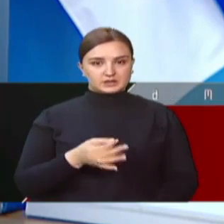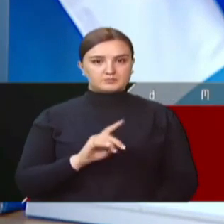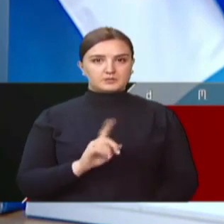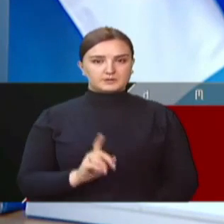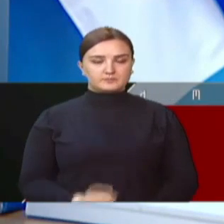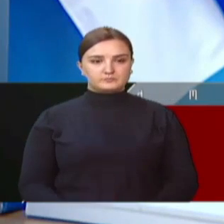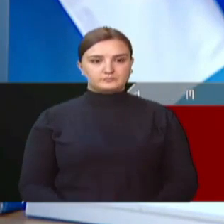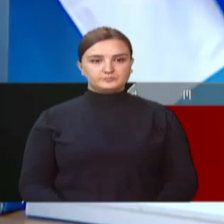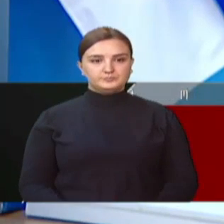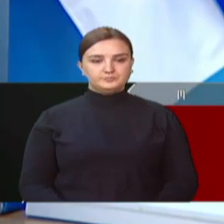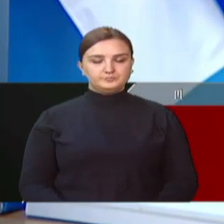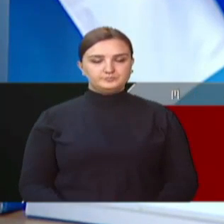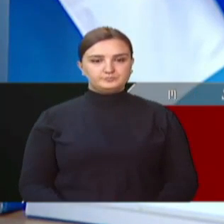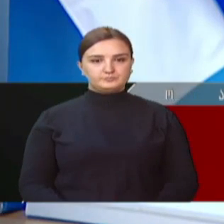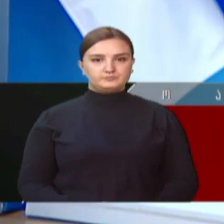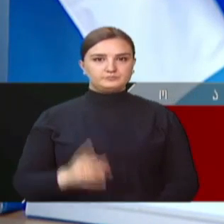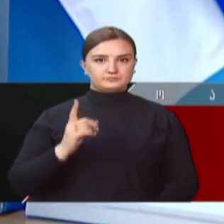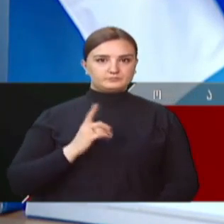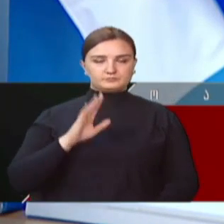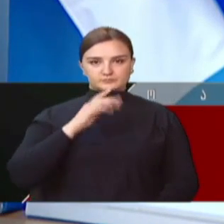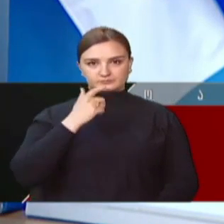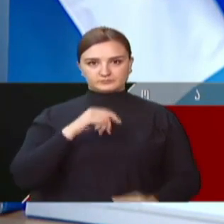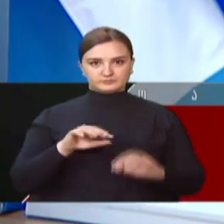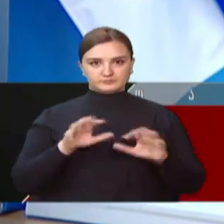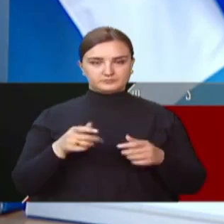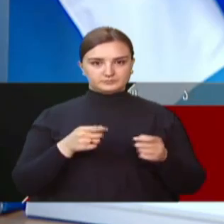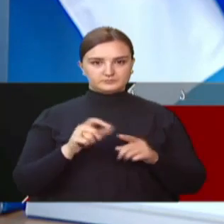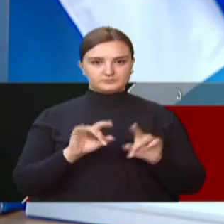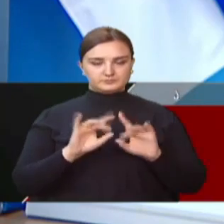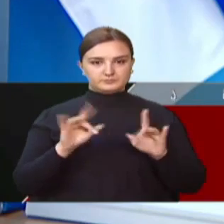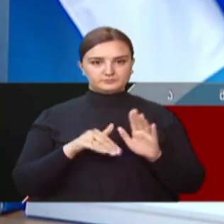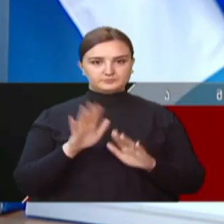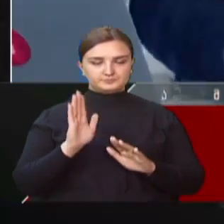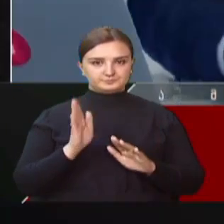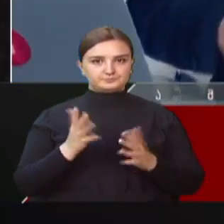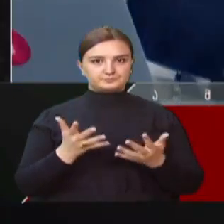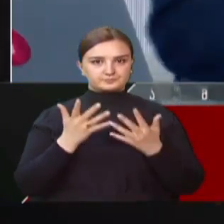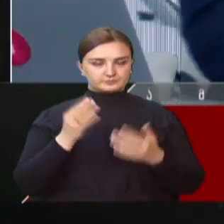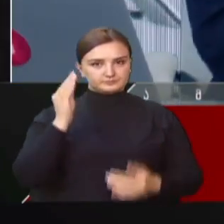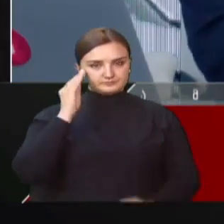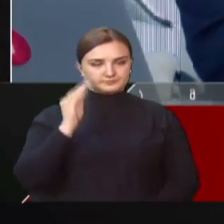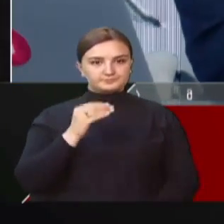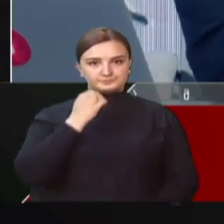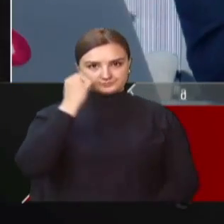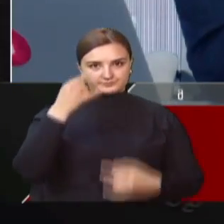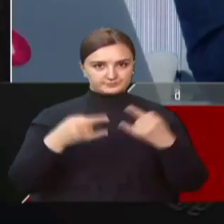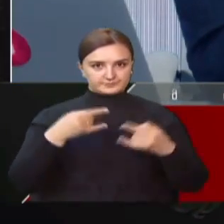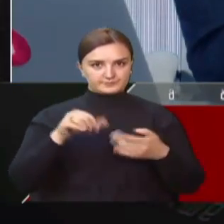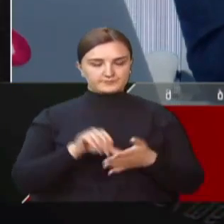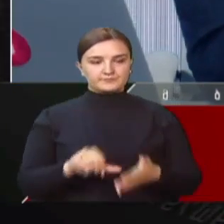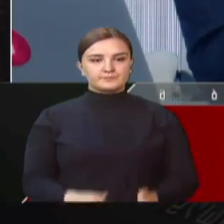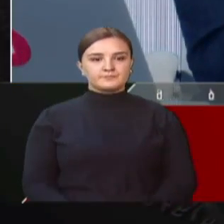თუმცა დავიცადოთ, ქალბატონი პრეზიდენტი გამოვა სიტყვით და მერე გვექნება უფრო. მადლობა ბატონო არჩილ, მადლობა გადაცემაში